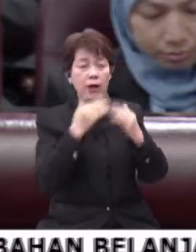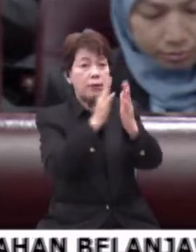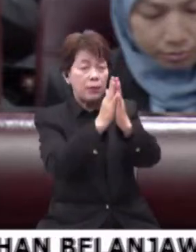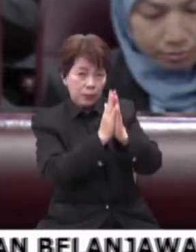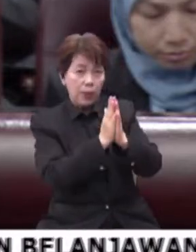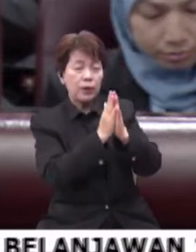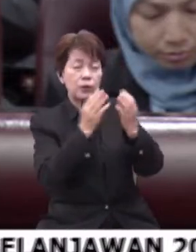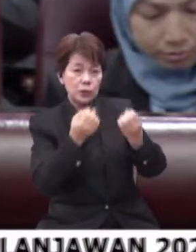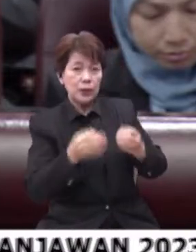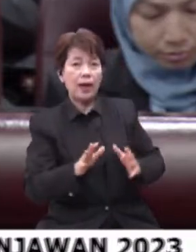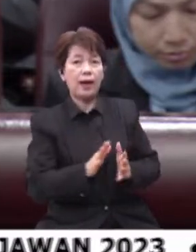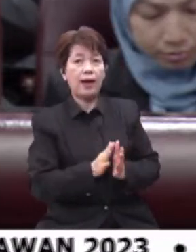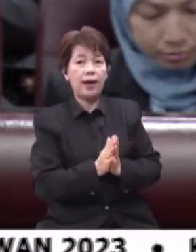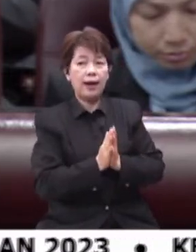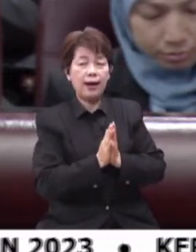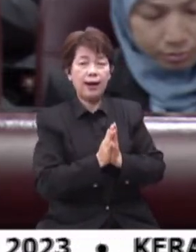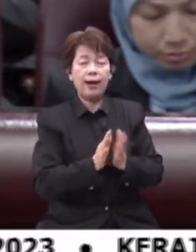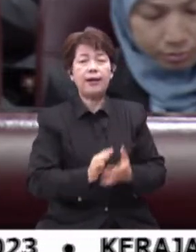jadi